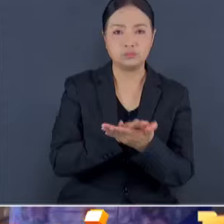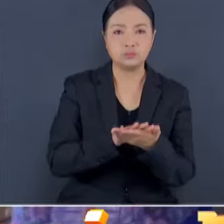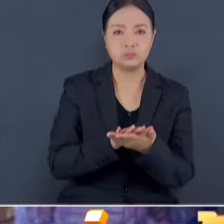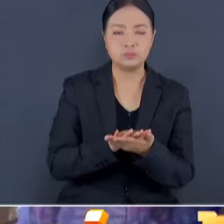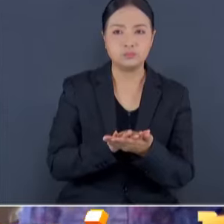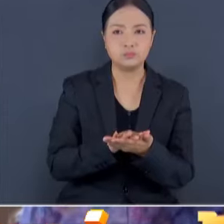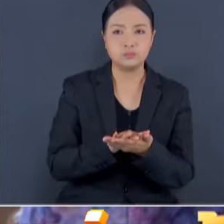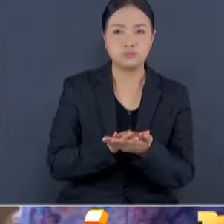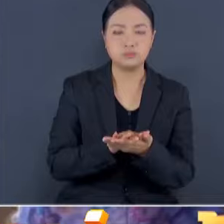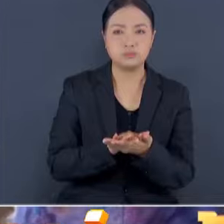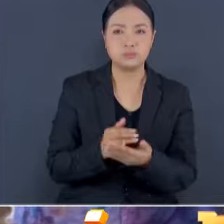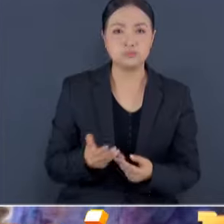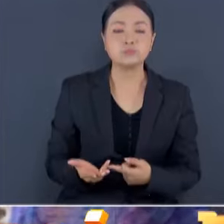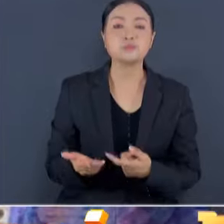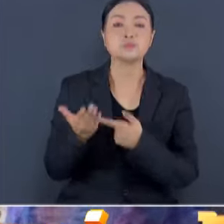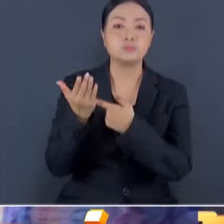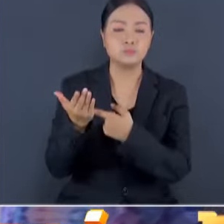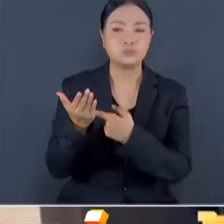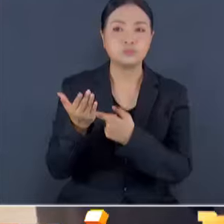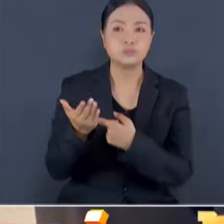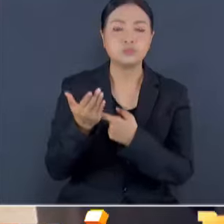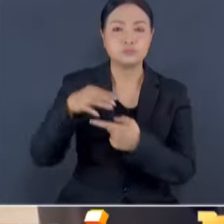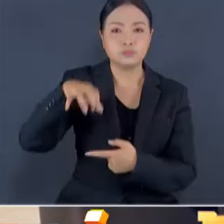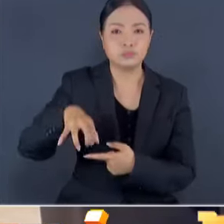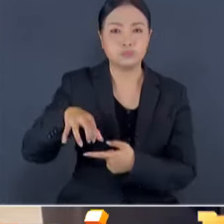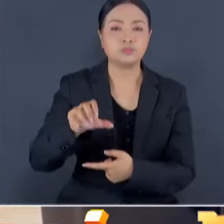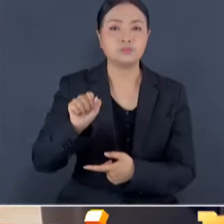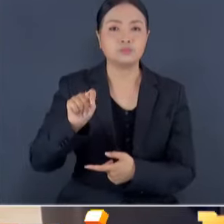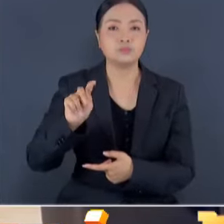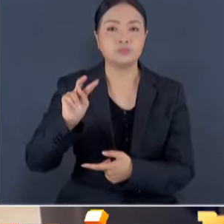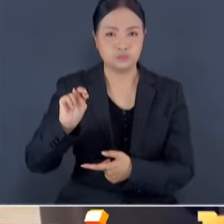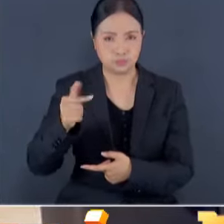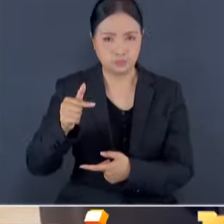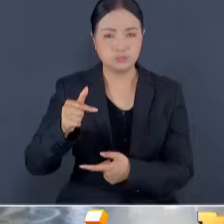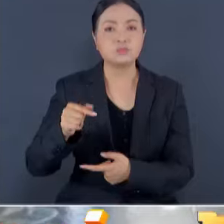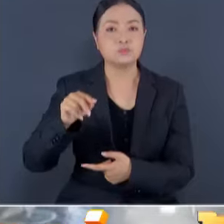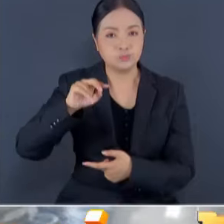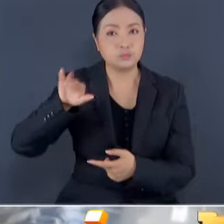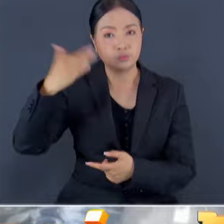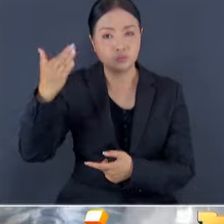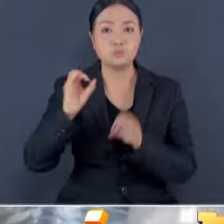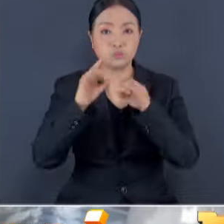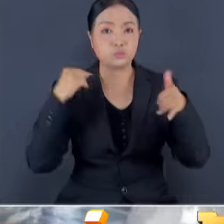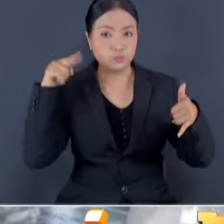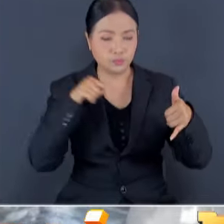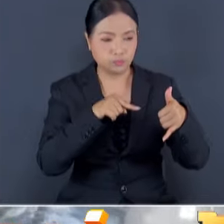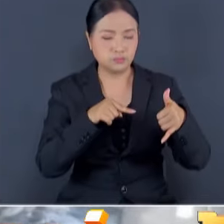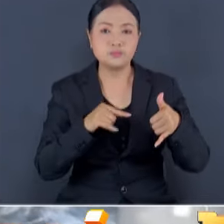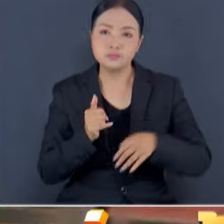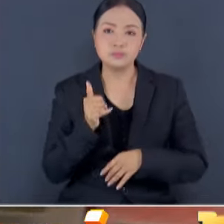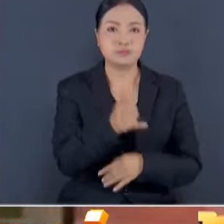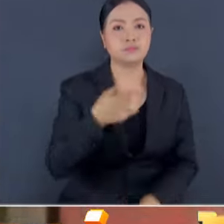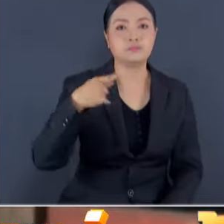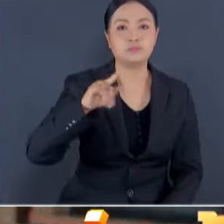ฮะจังเออไปยื่นทางด้านก่อนหน้านี้ไปยื่นสำนักงานการตรวจเงินแผ่นดินก่อนฮะคุณนุ่นและล่าสุดครูผู้ร้องเรียนรายนี้ไปร้องเรียนต่อ